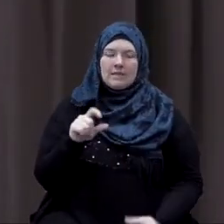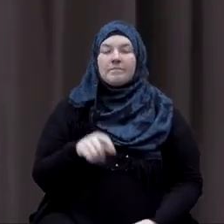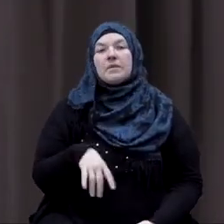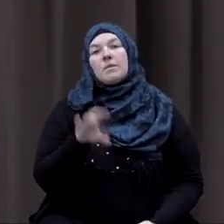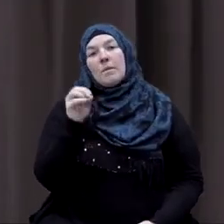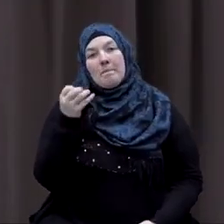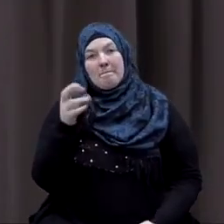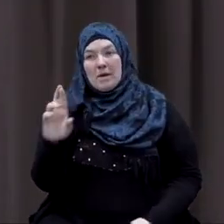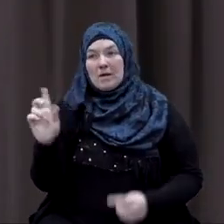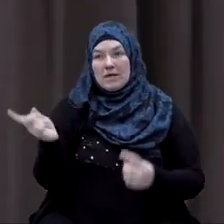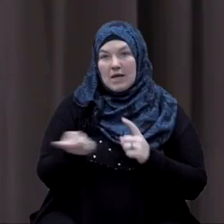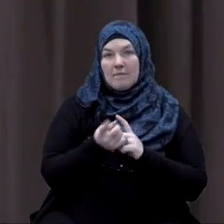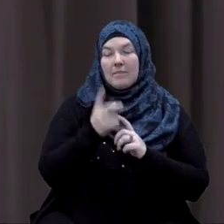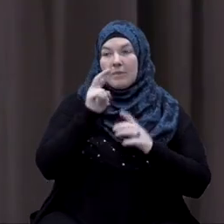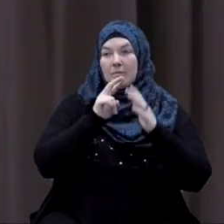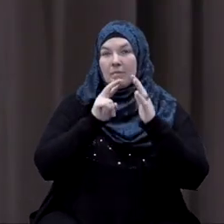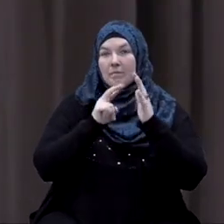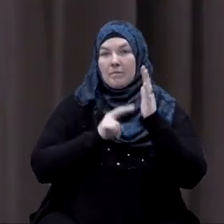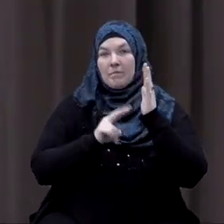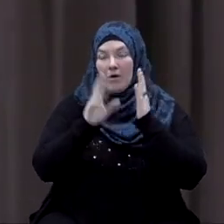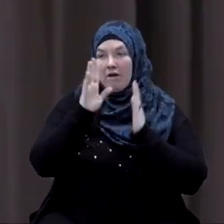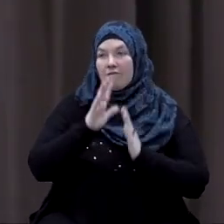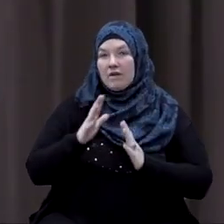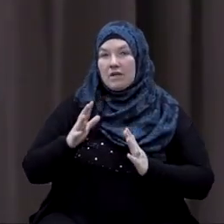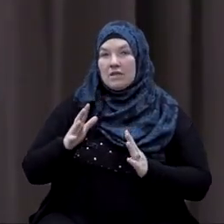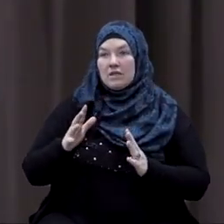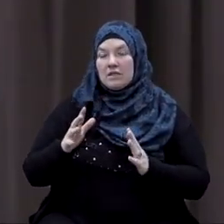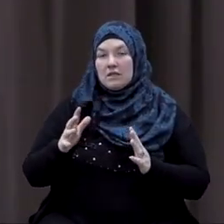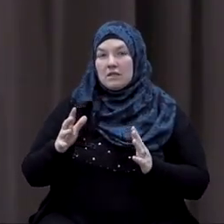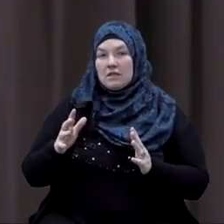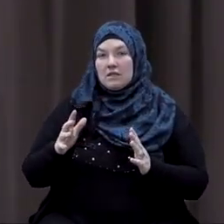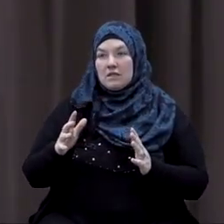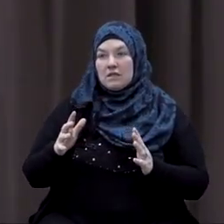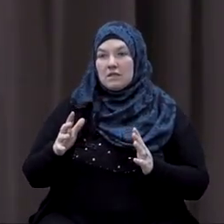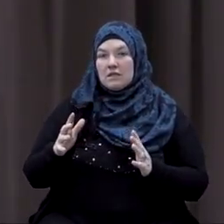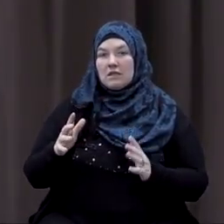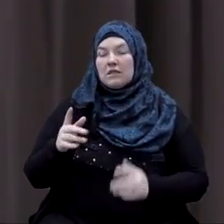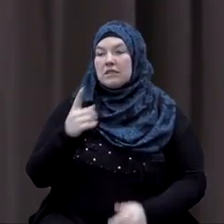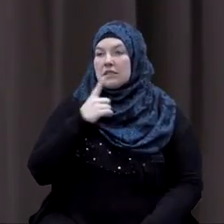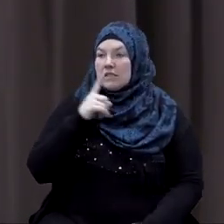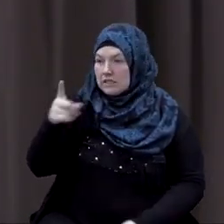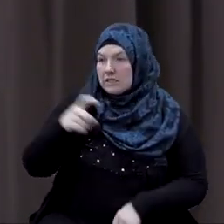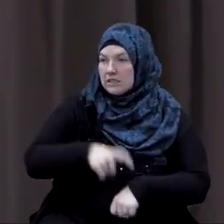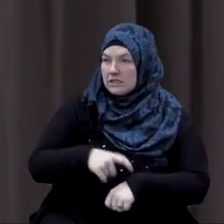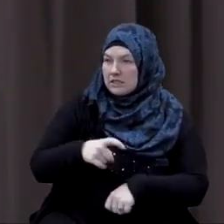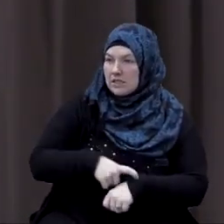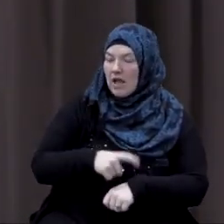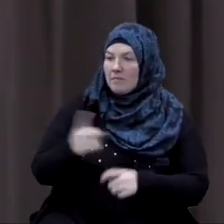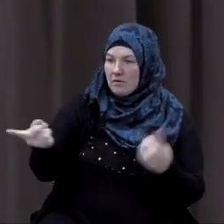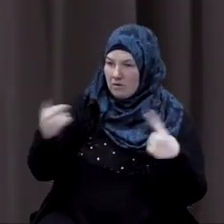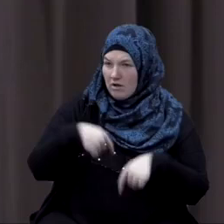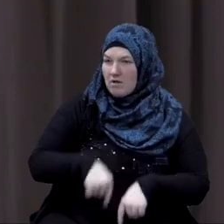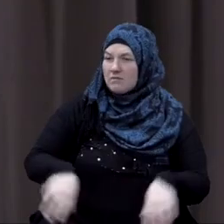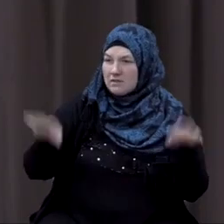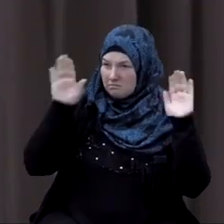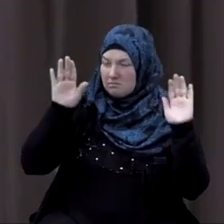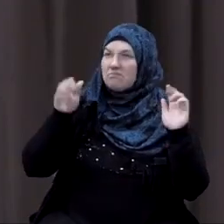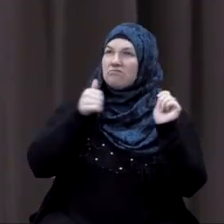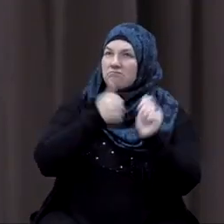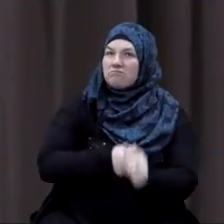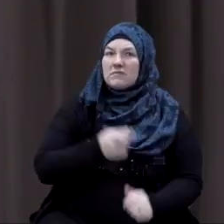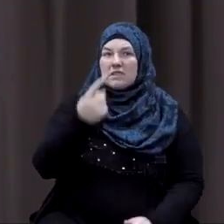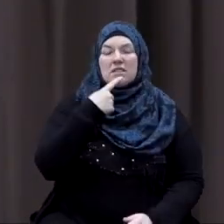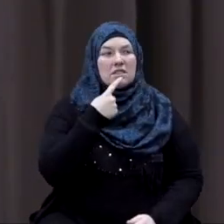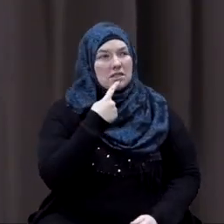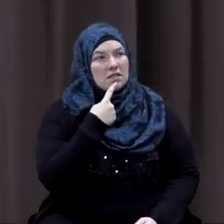So Umar came, the Prophet ﷺ held him from his clothing and he said, isn't it time, Umar, to come and submit and surrender? And